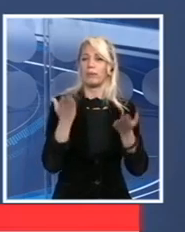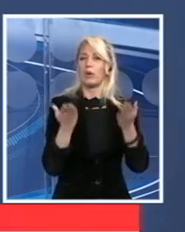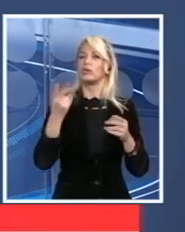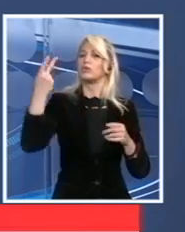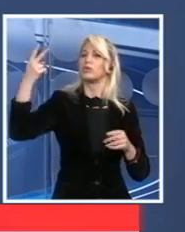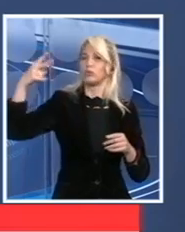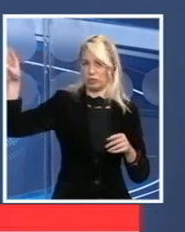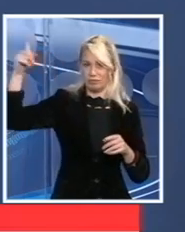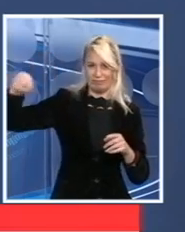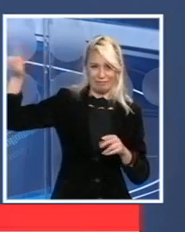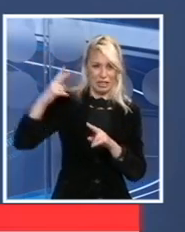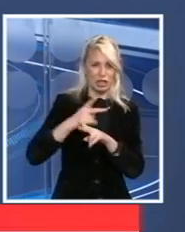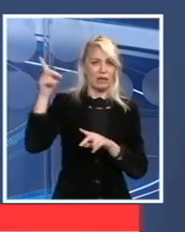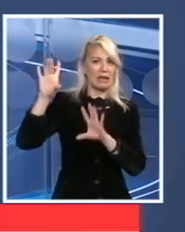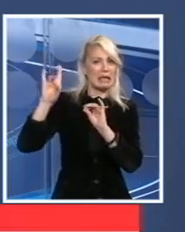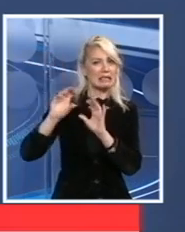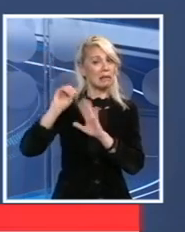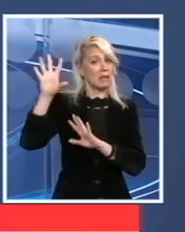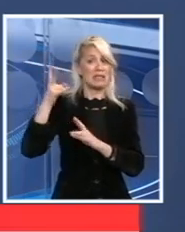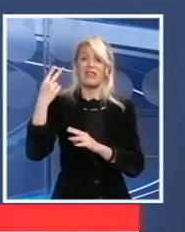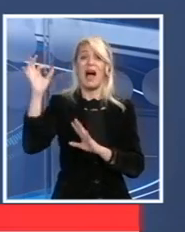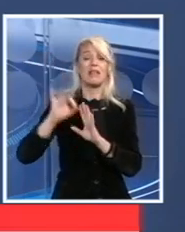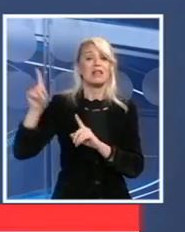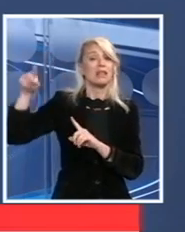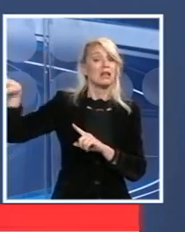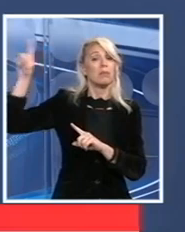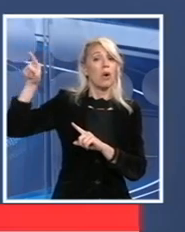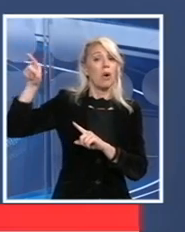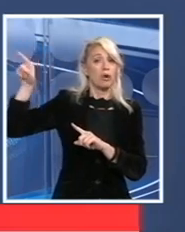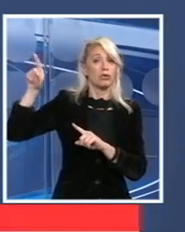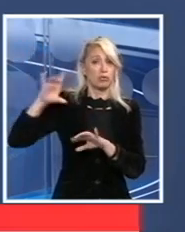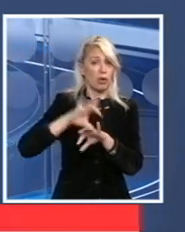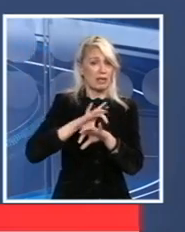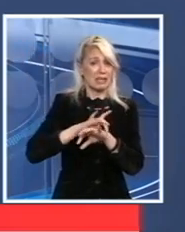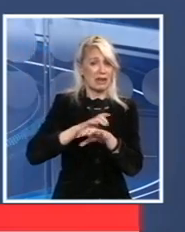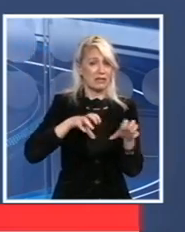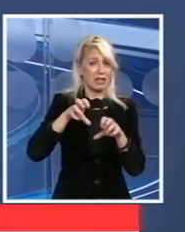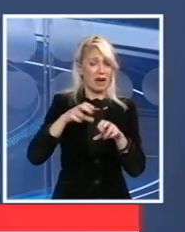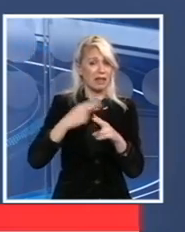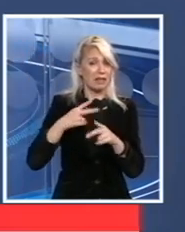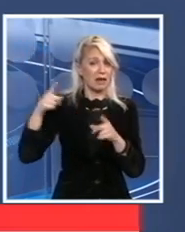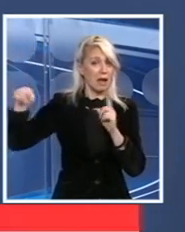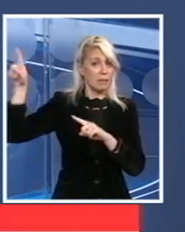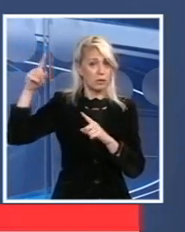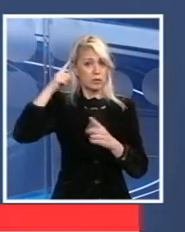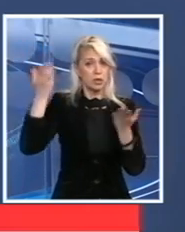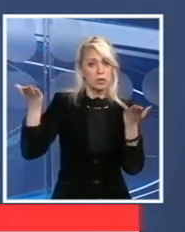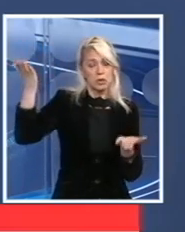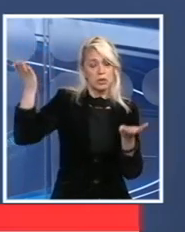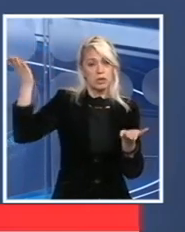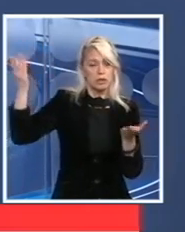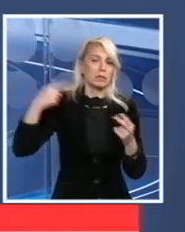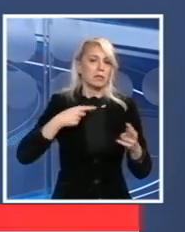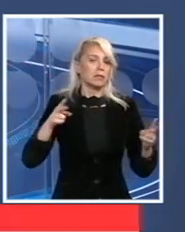zemlje da je taj broj 10, 15, pa čak i 20% svaki peti inficiran da je bio zdravstveni radnik, to je čak i nešto